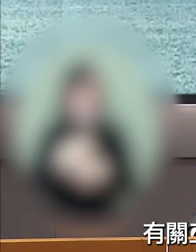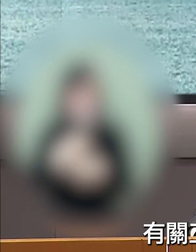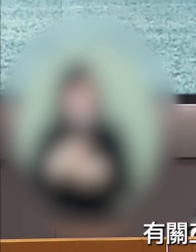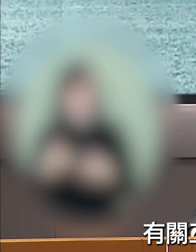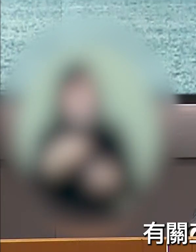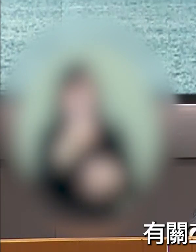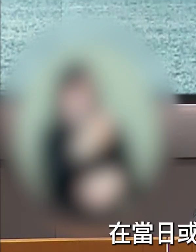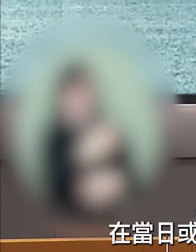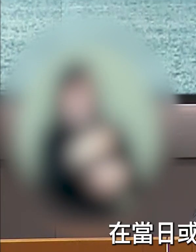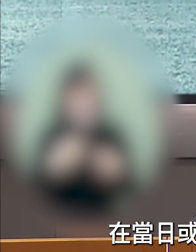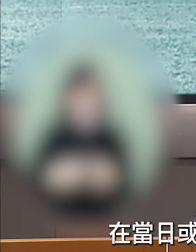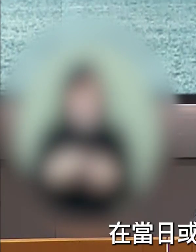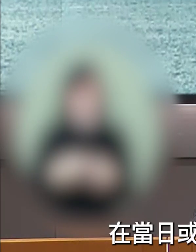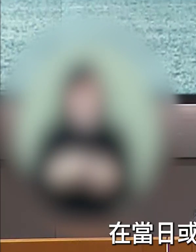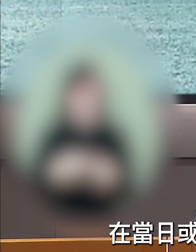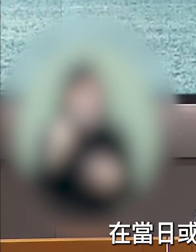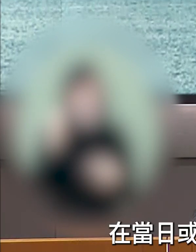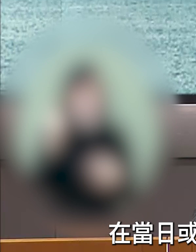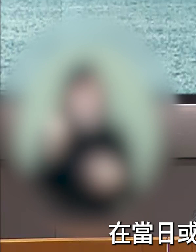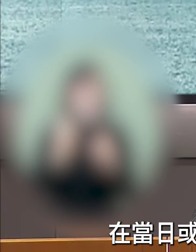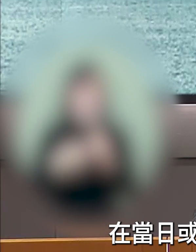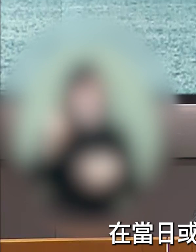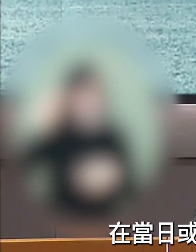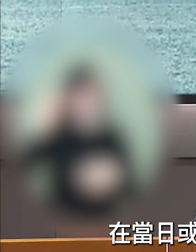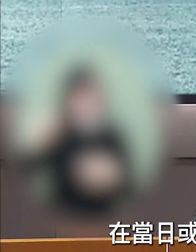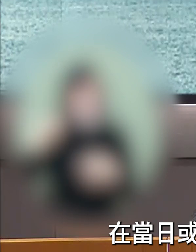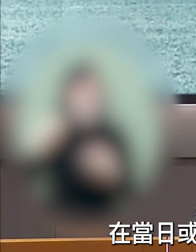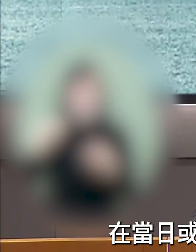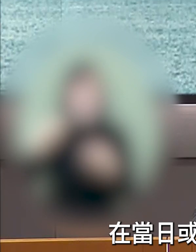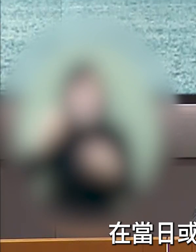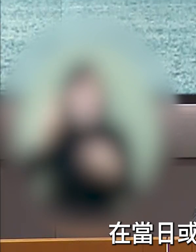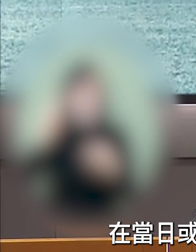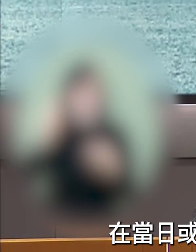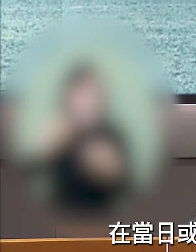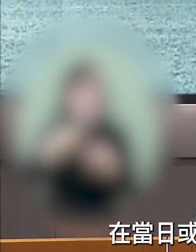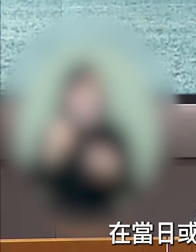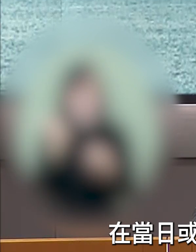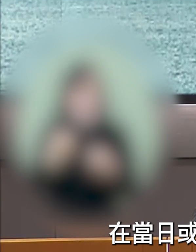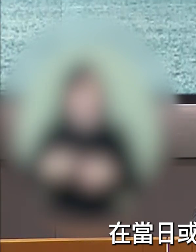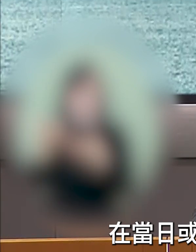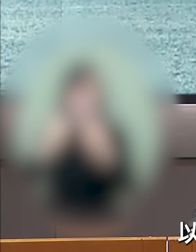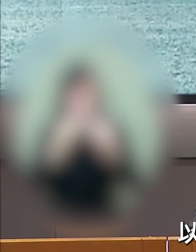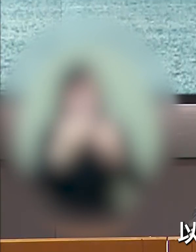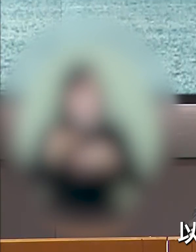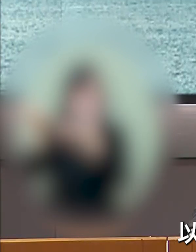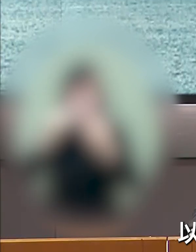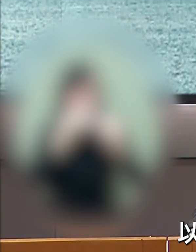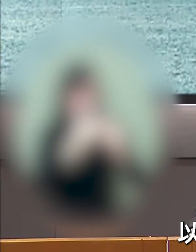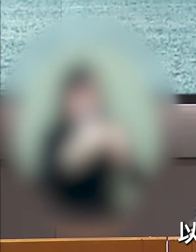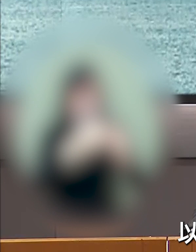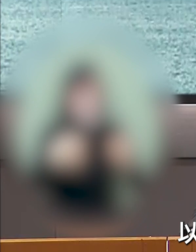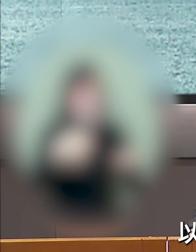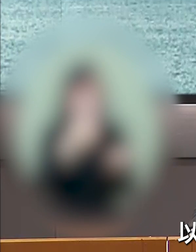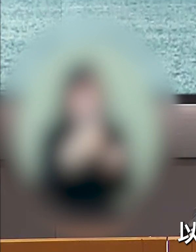測承辦商在當日或者第二日盡快去到呈報個案的居所，以一個鼻腔